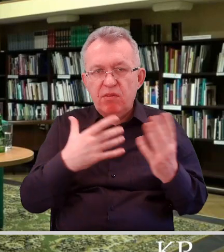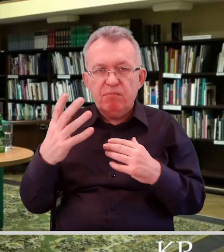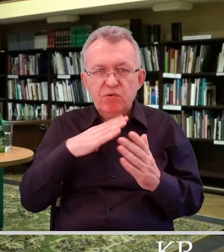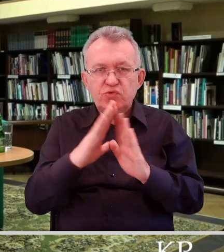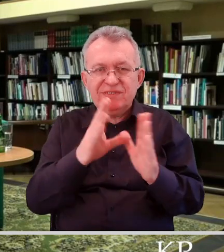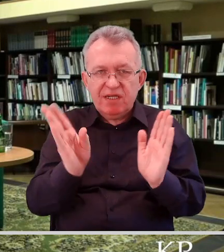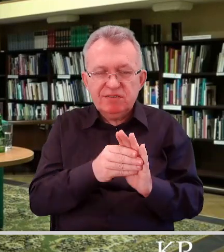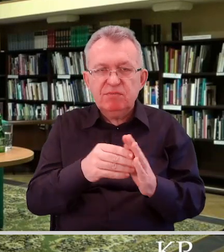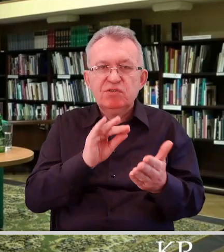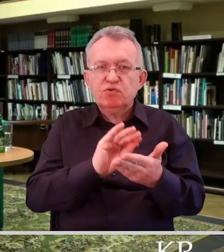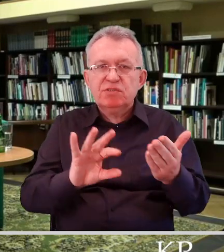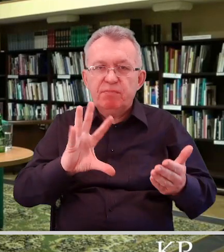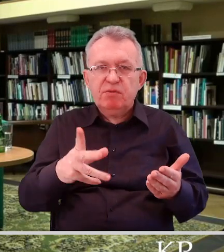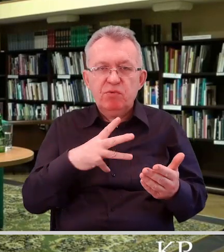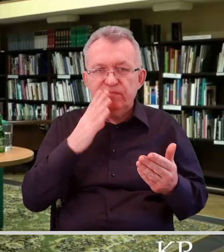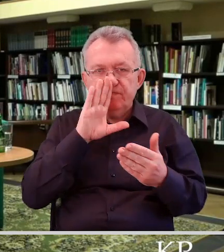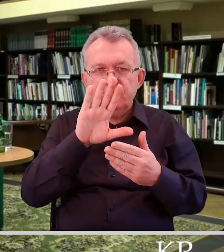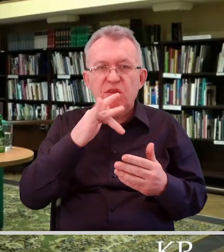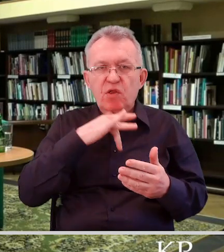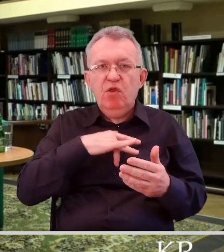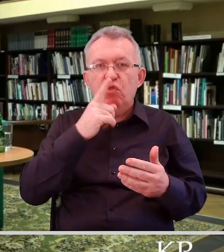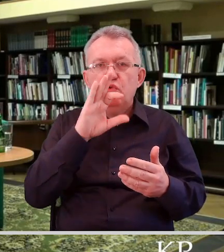przepiękną książkę pod tytułem Zwierciadło dusz